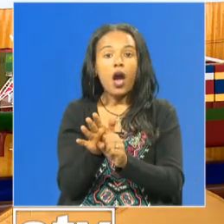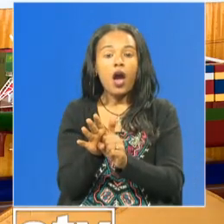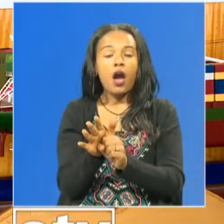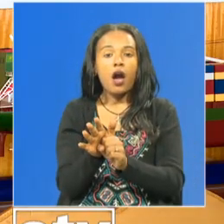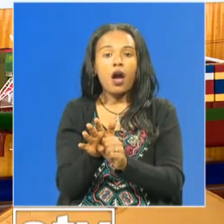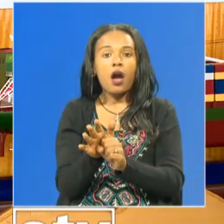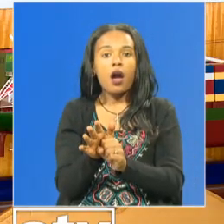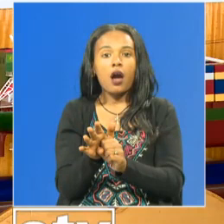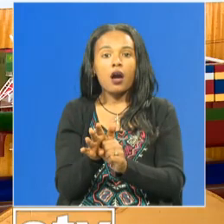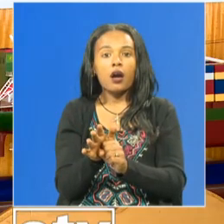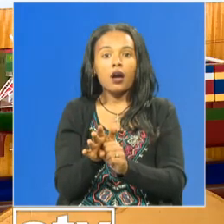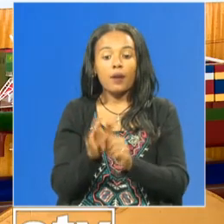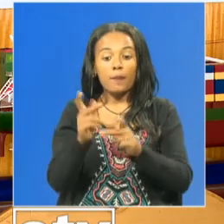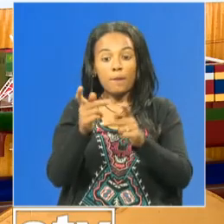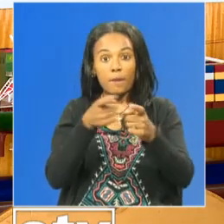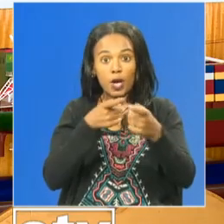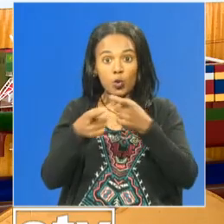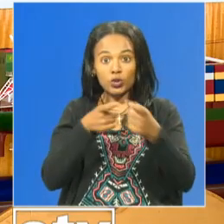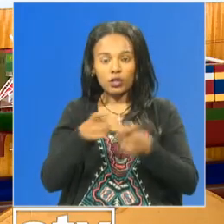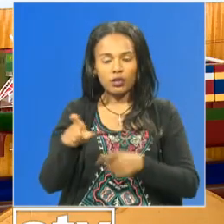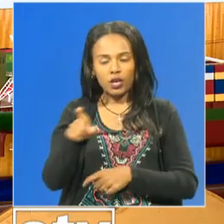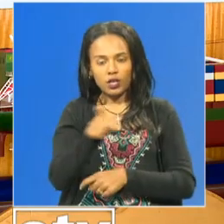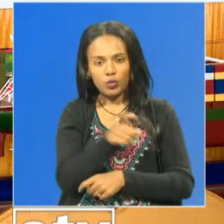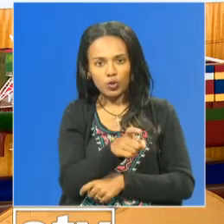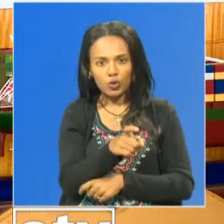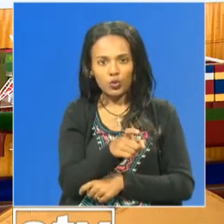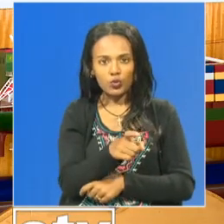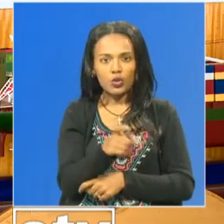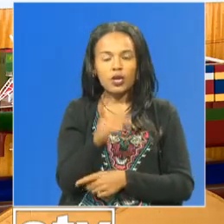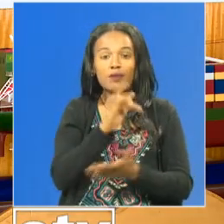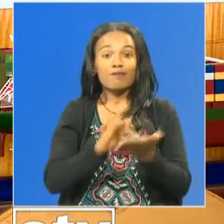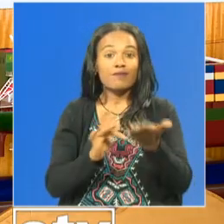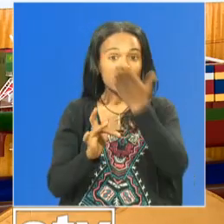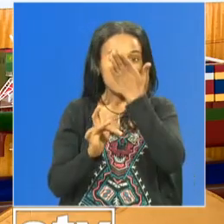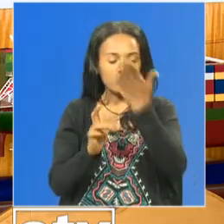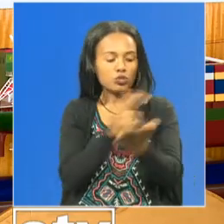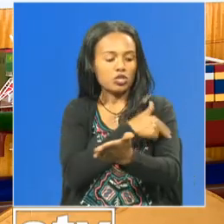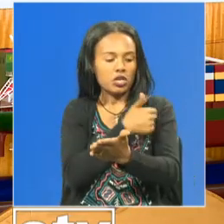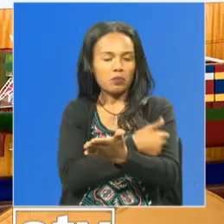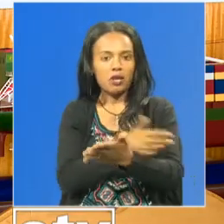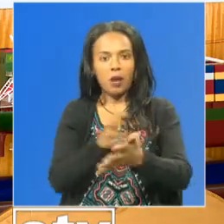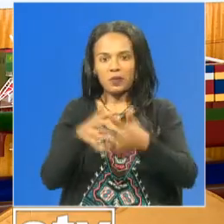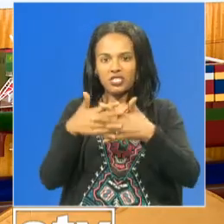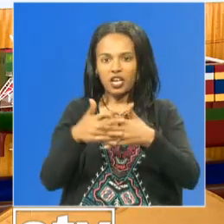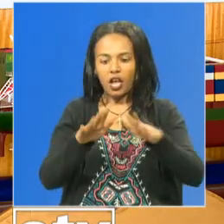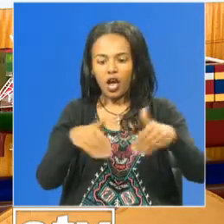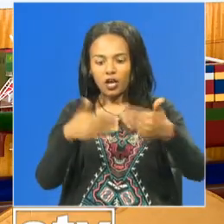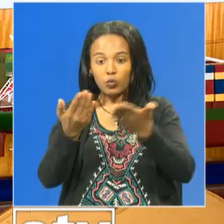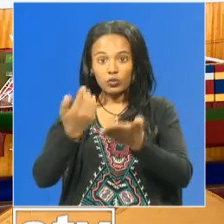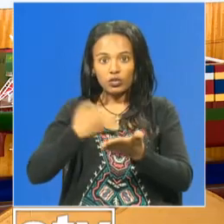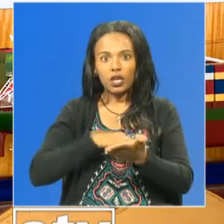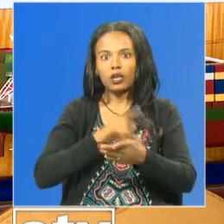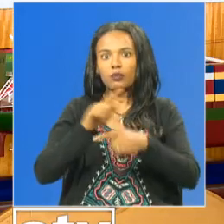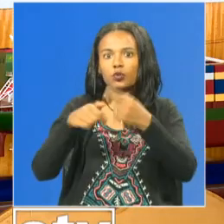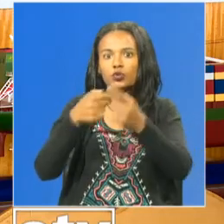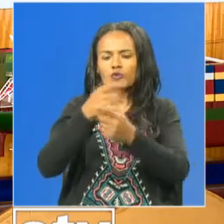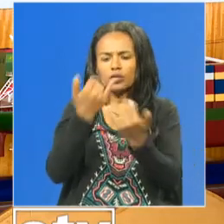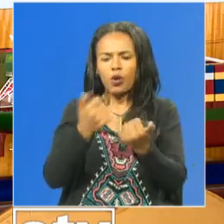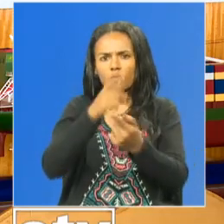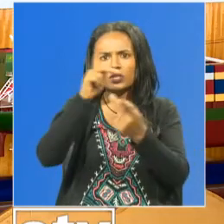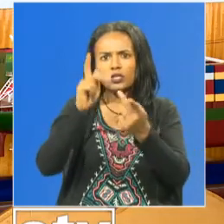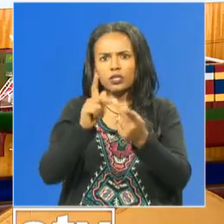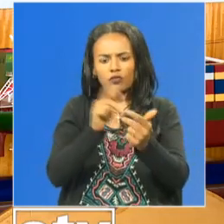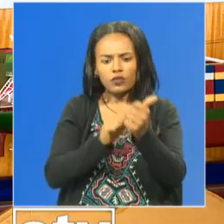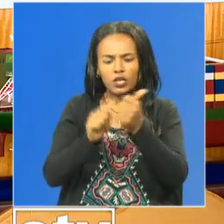ኮቪድ-19 መቆጣጠሪያ የሚሆኑ መድኃኒቶችና የሕክምና መሳሪያ አቅርቦቶች እኛ ነን የምናጓጓዘው። እስካሁን ሰክሰስፉሊ እያጓጓዝን ነው።